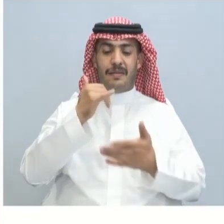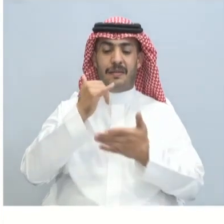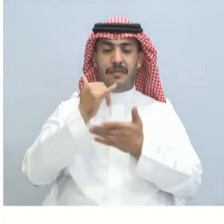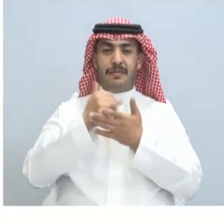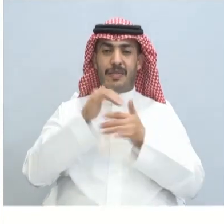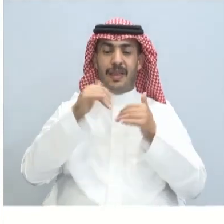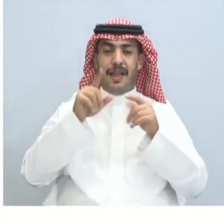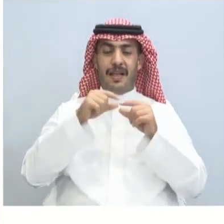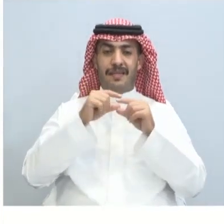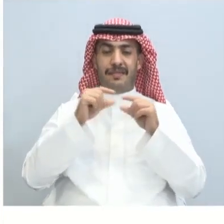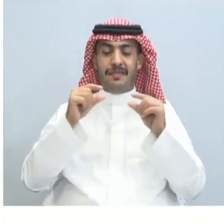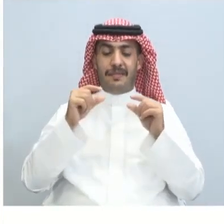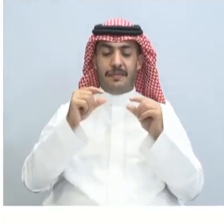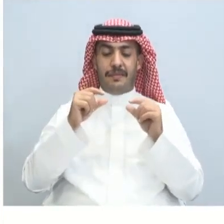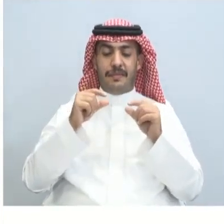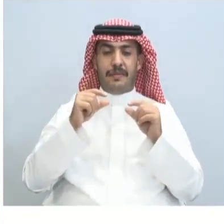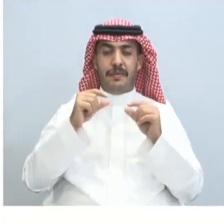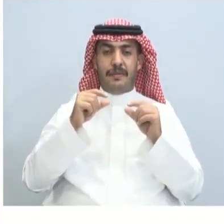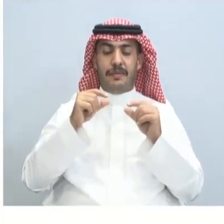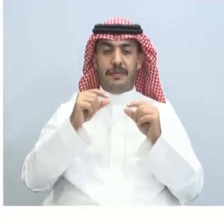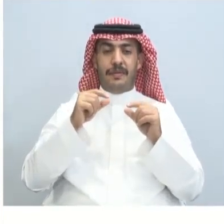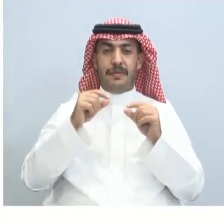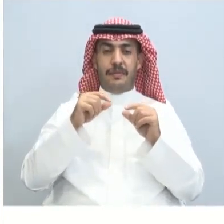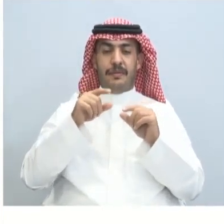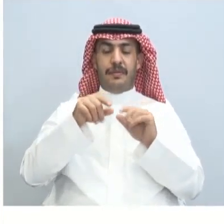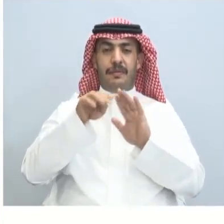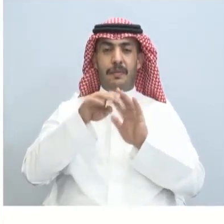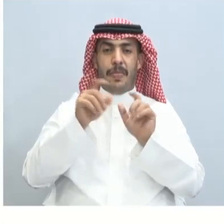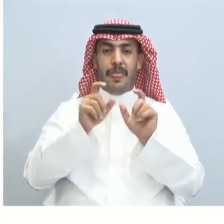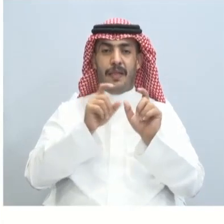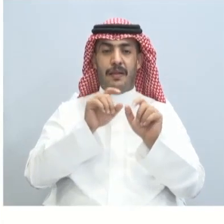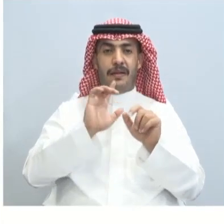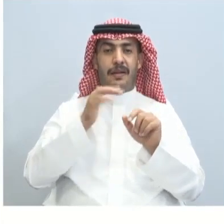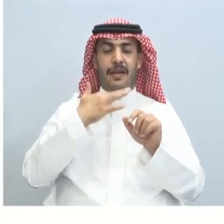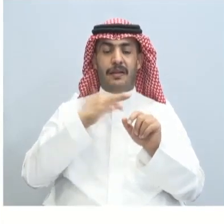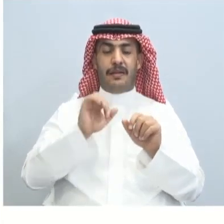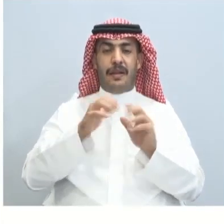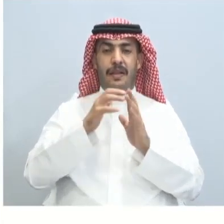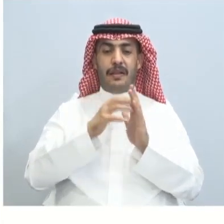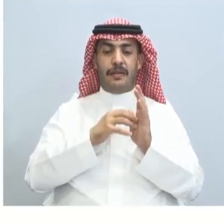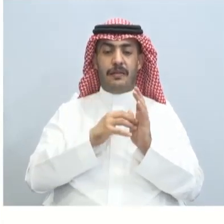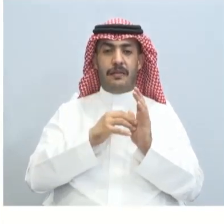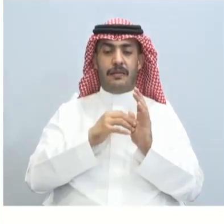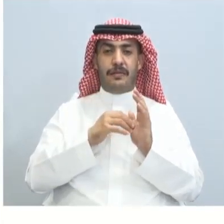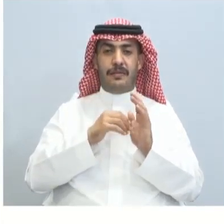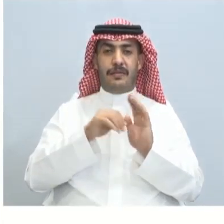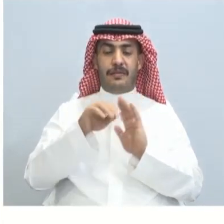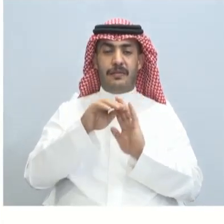المسوغ او غير الصحيح اذا هذه العبارات لا يفضل ان نكتبها في الخطابات